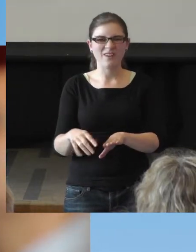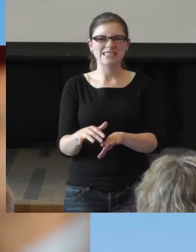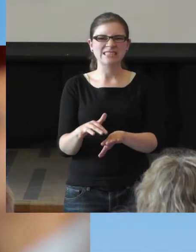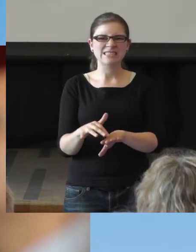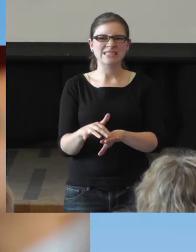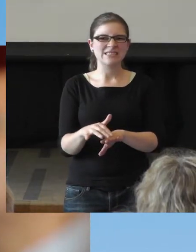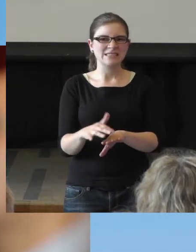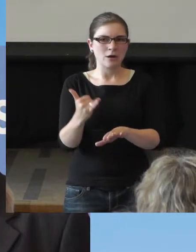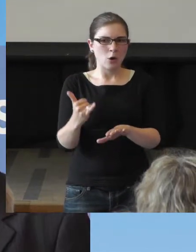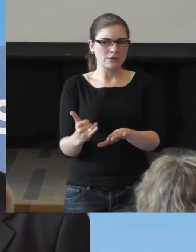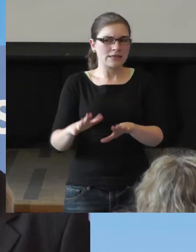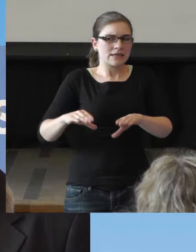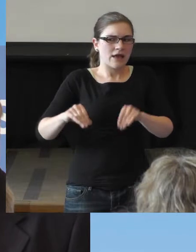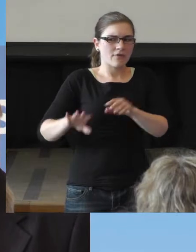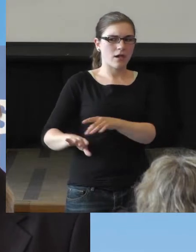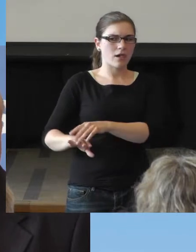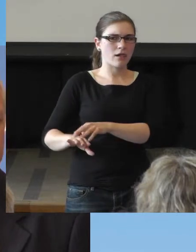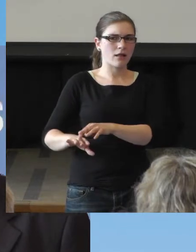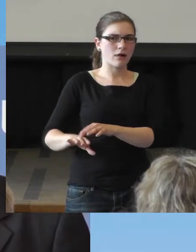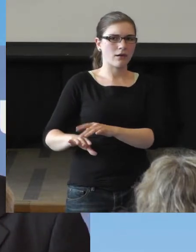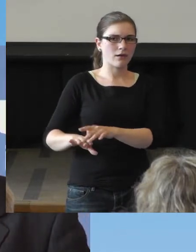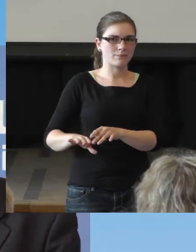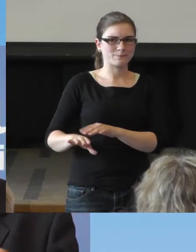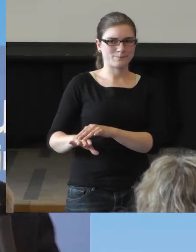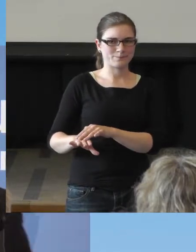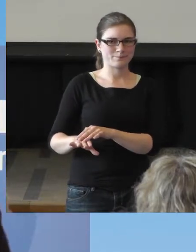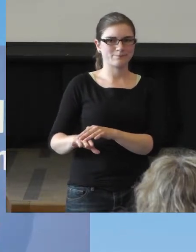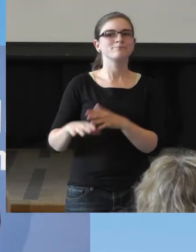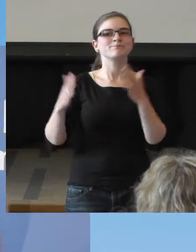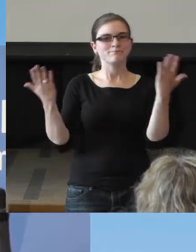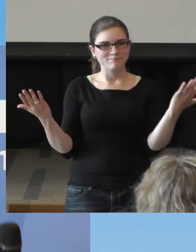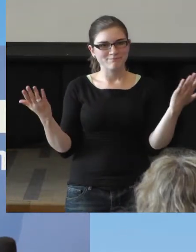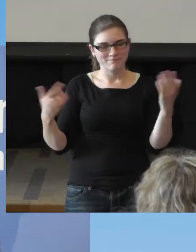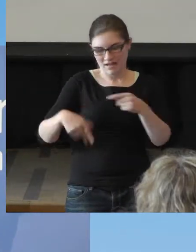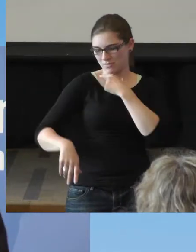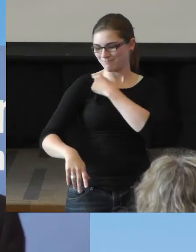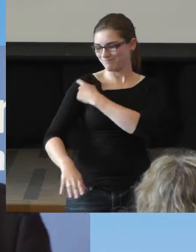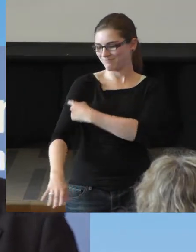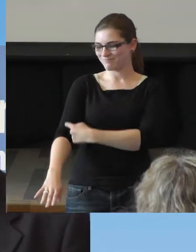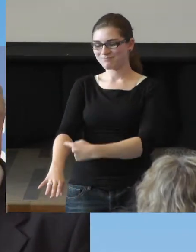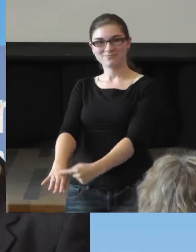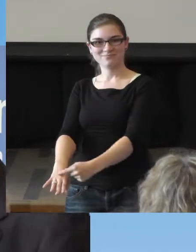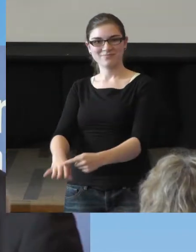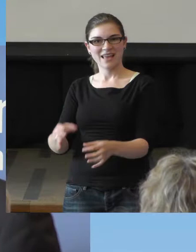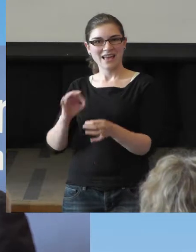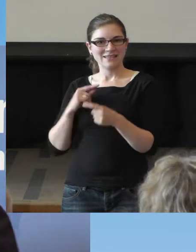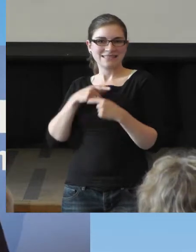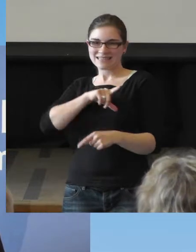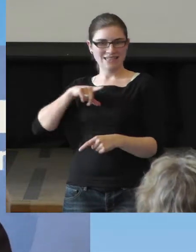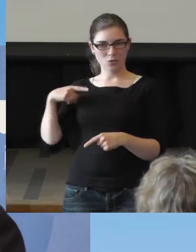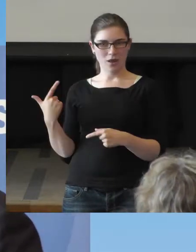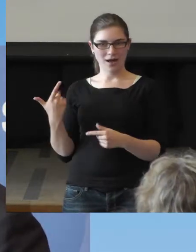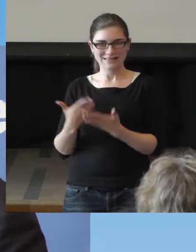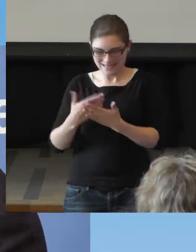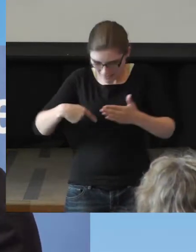kurzem merke ich es auch hier in den Fingerspitzen. Irgendwann fängt es dann auch mal hier an. Aber die Entfernung von hier bis da ist nicht so lang. Deswegen kommt das